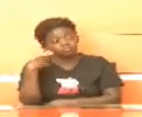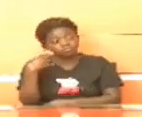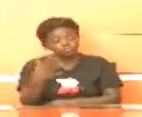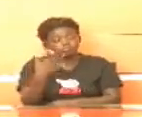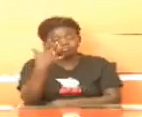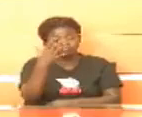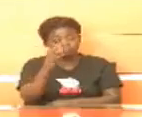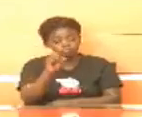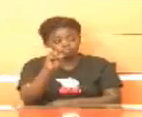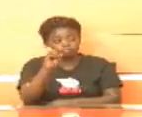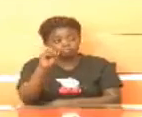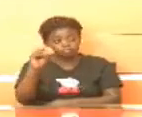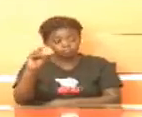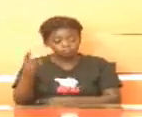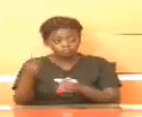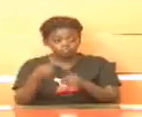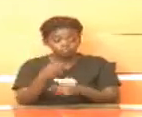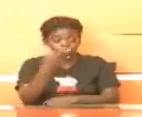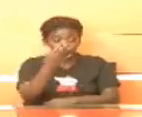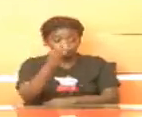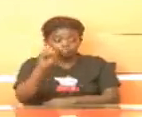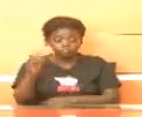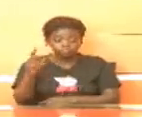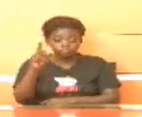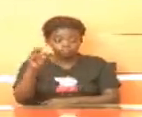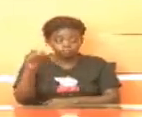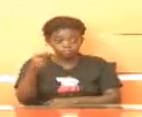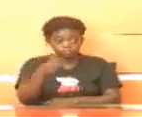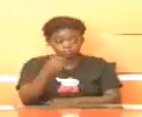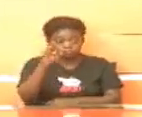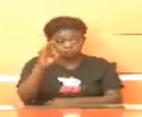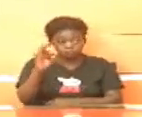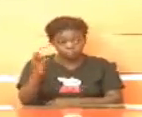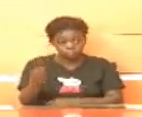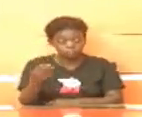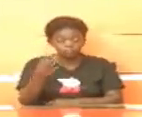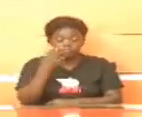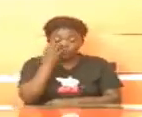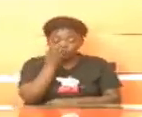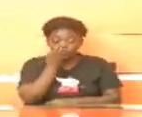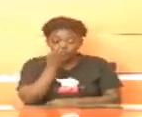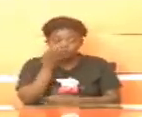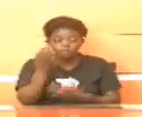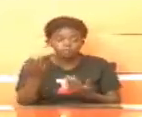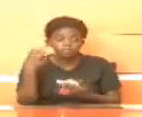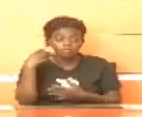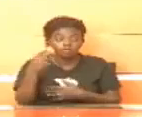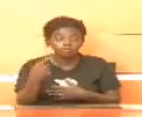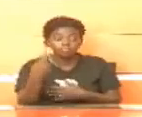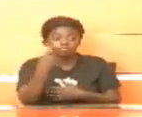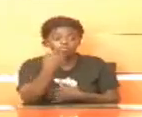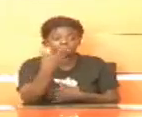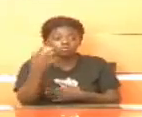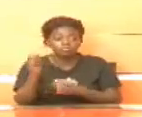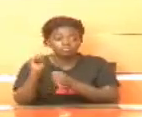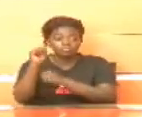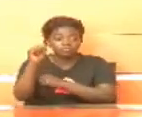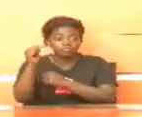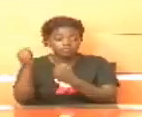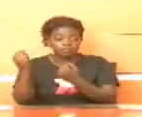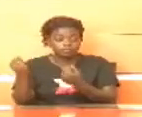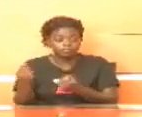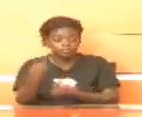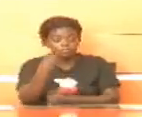50,000 okuva ku 3 kwebadde nga kiro bagitunda 13. Ab'emicungwa ensawo bagitunda 15 okuva ku